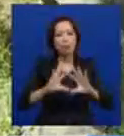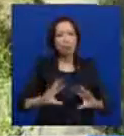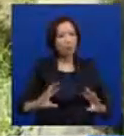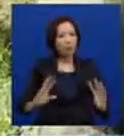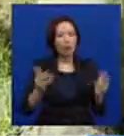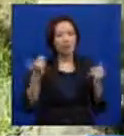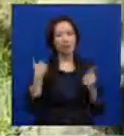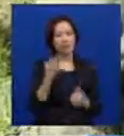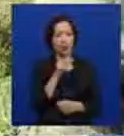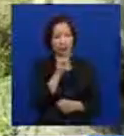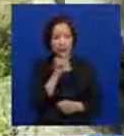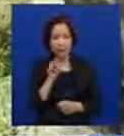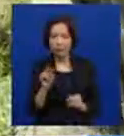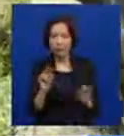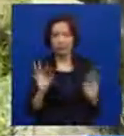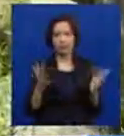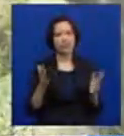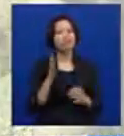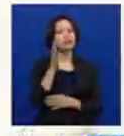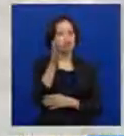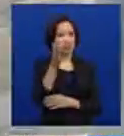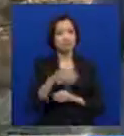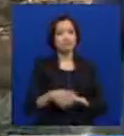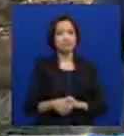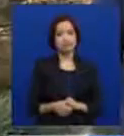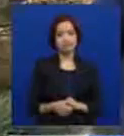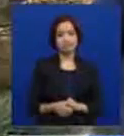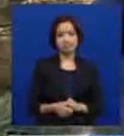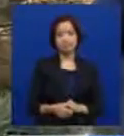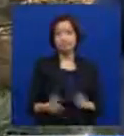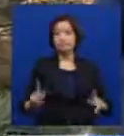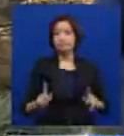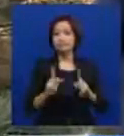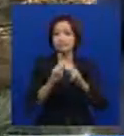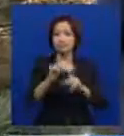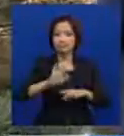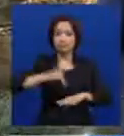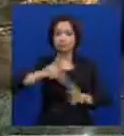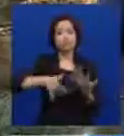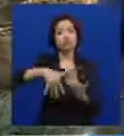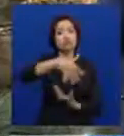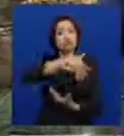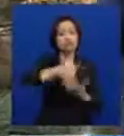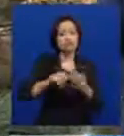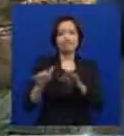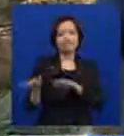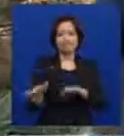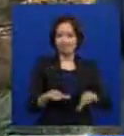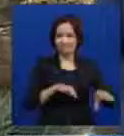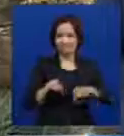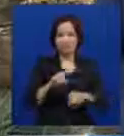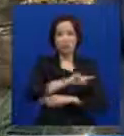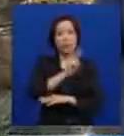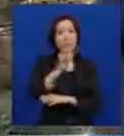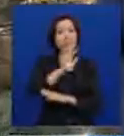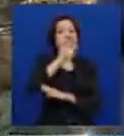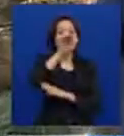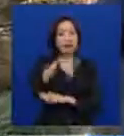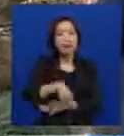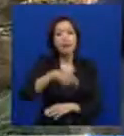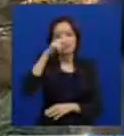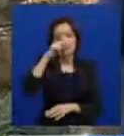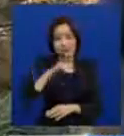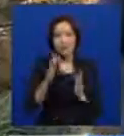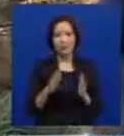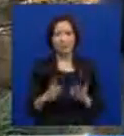ของควายให้เราได้ชื่นชม กระทรวงทรัพยากรธรรมชาติและสิ่งแวดล้อมเตรียมจัดงานวันช้างไทยสารสายใหญ่ค